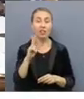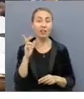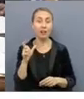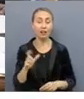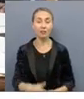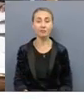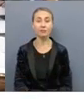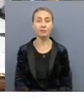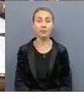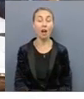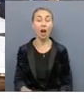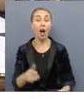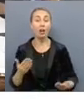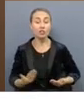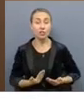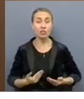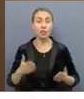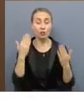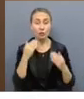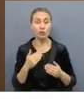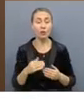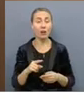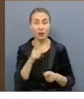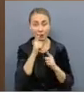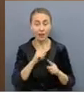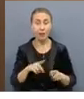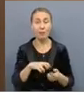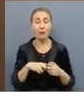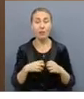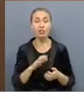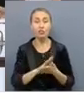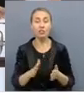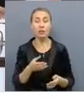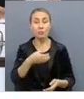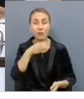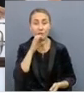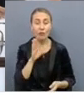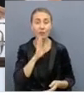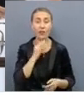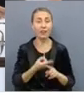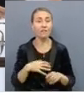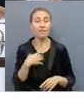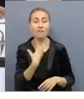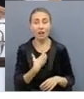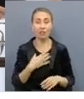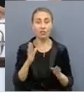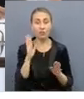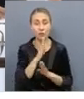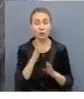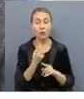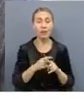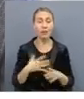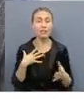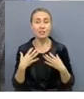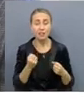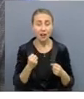Для жителей Щучинска актуальна остается проблема чистой питьевой воды. К тому же это одно из важных условий деятельности здравницы и зон отдыха